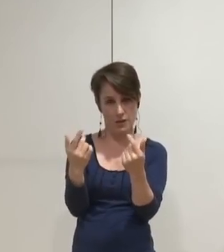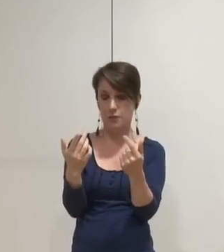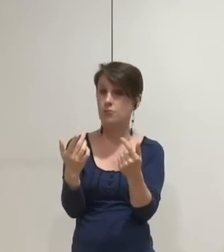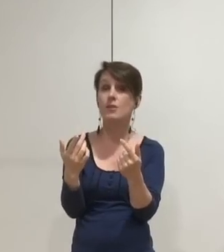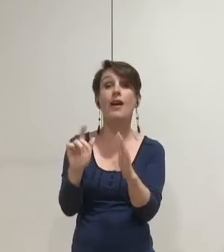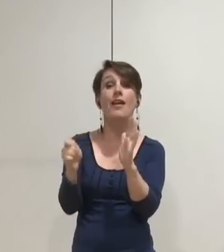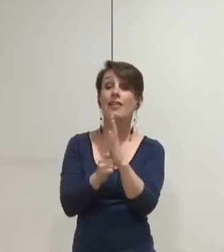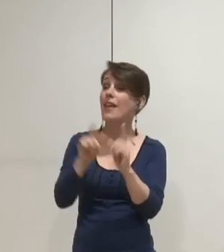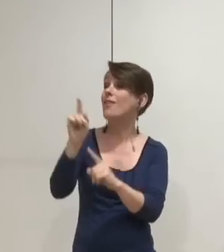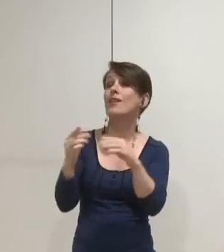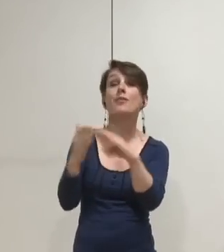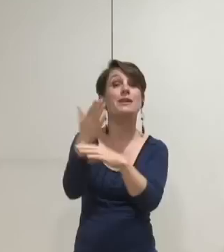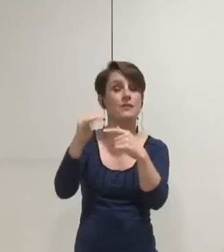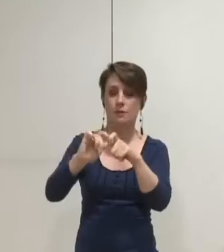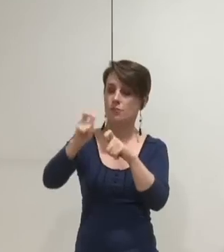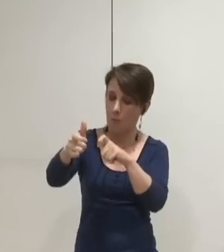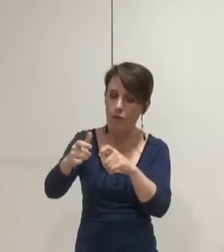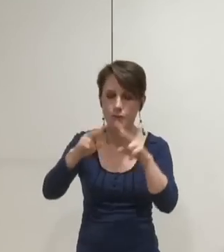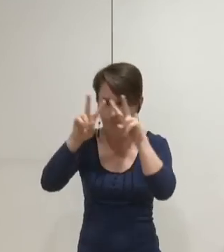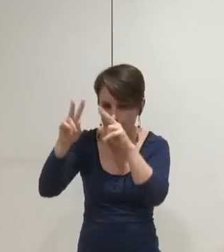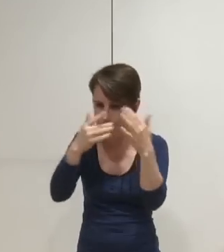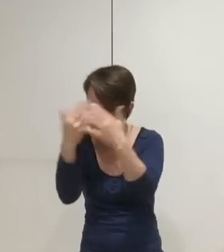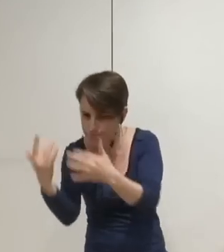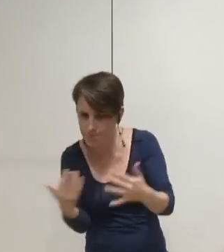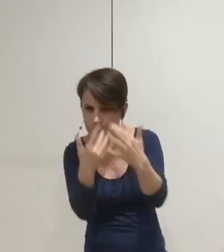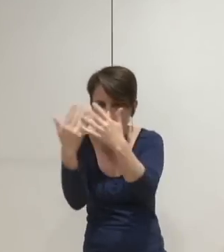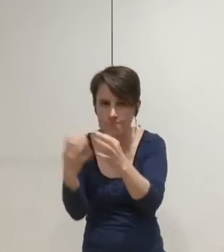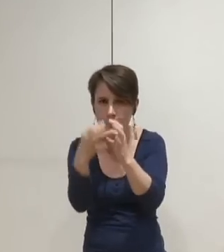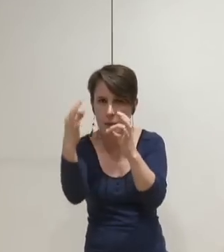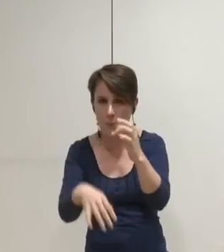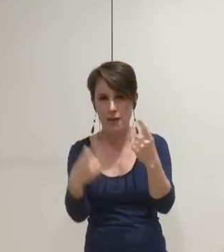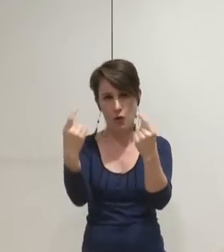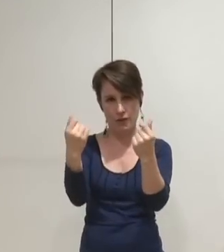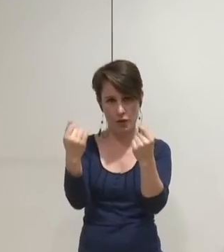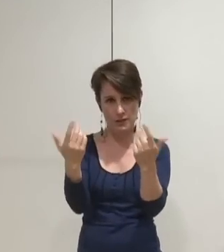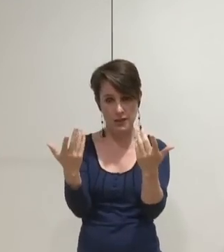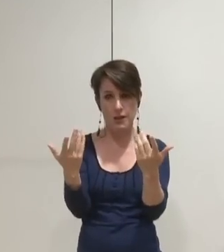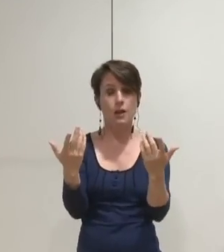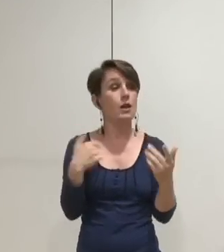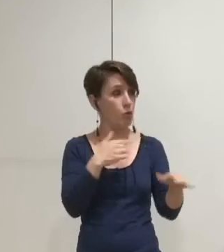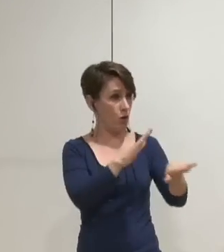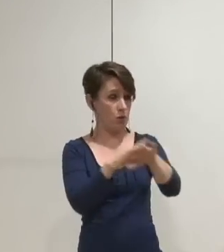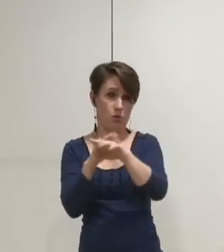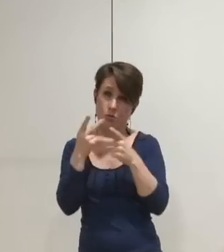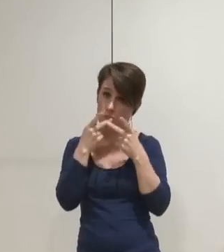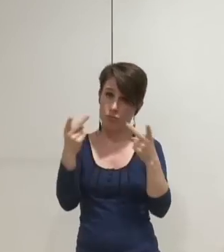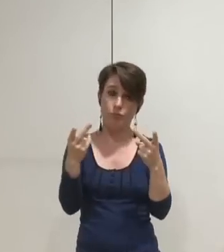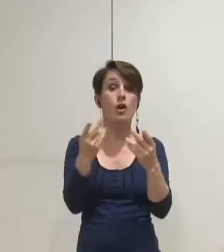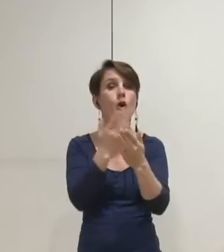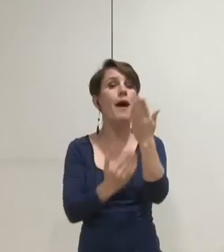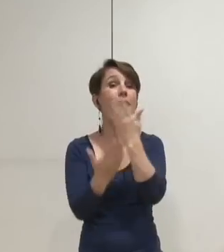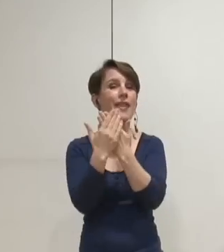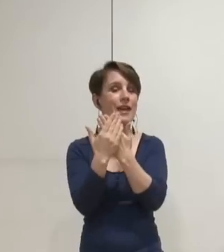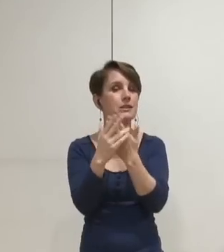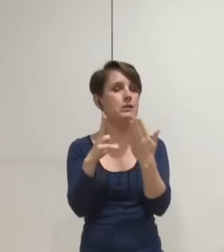l'issue de de la fête des tuiles je tiens simplement à signaler vous l'avez d'ailleurs dans la dans la dans les Annex de la délibération que